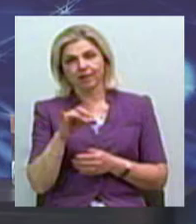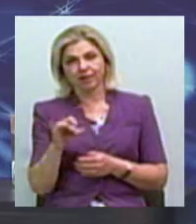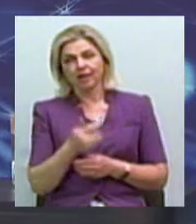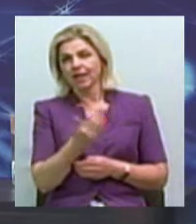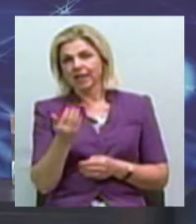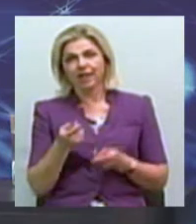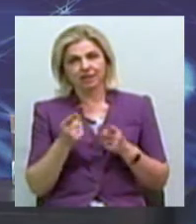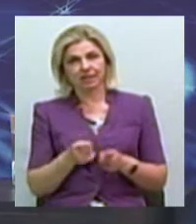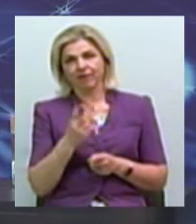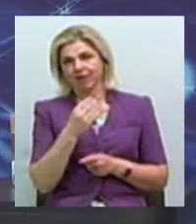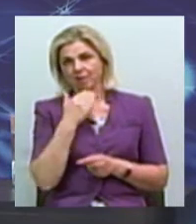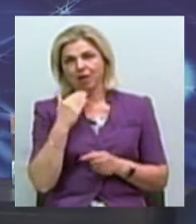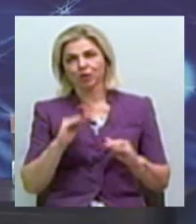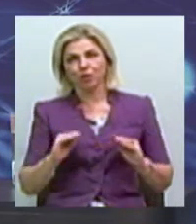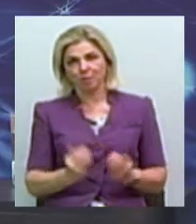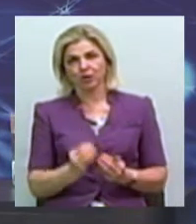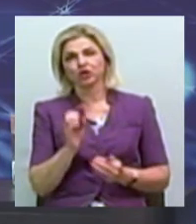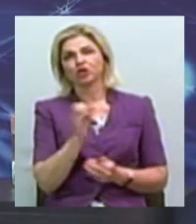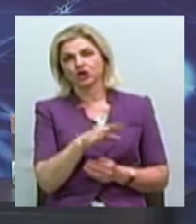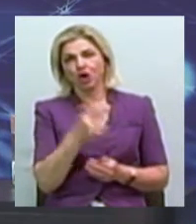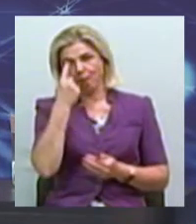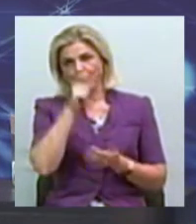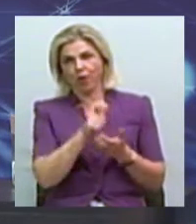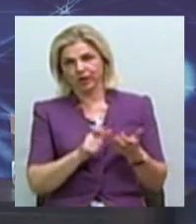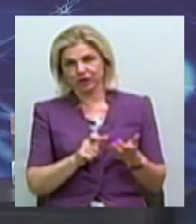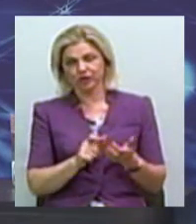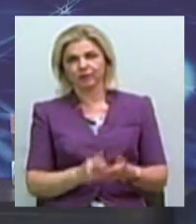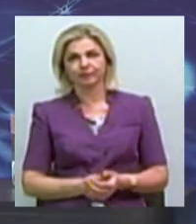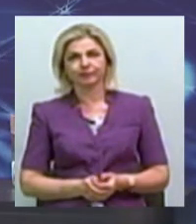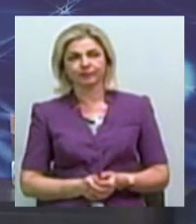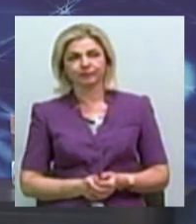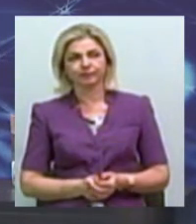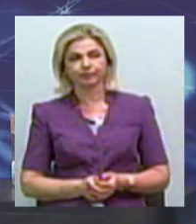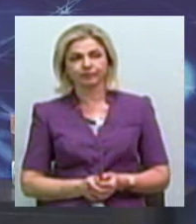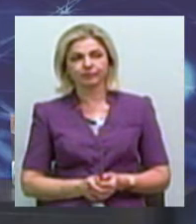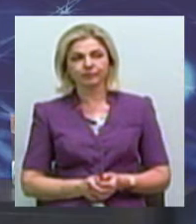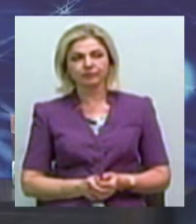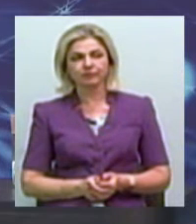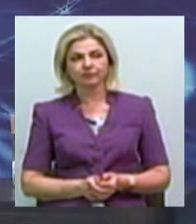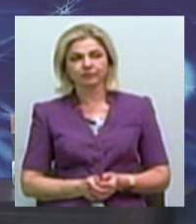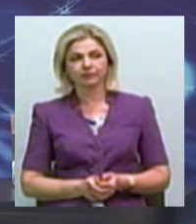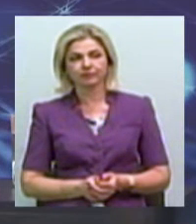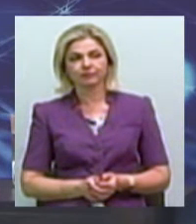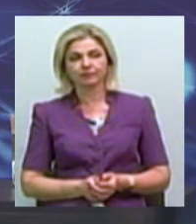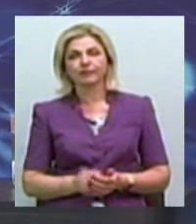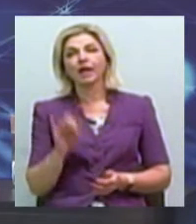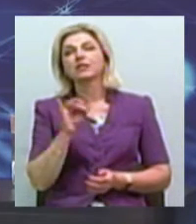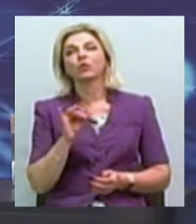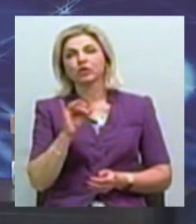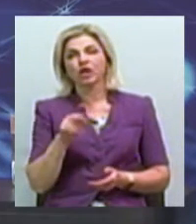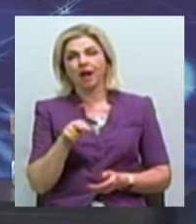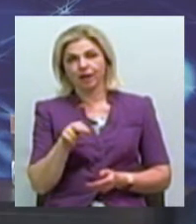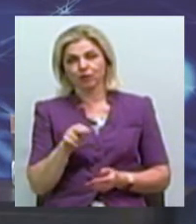дійсно набагато менше, ніж поетичних творів або краєзнавчої літератури. Краєзнавча література,